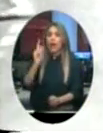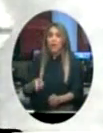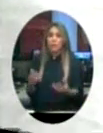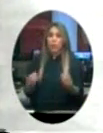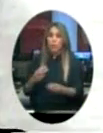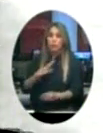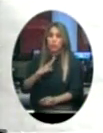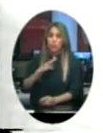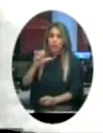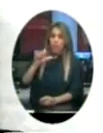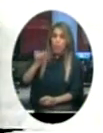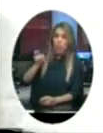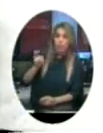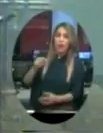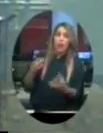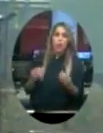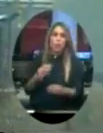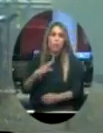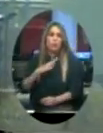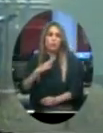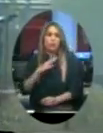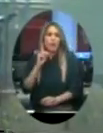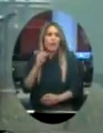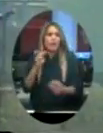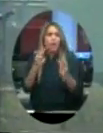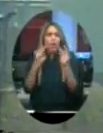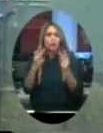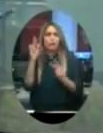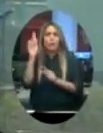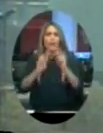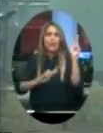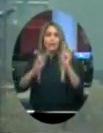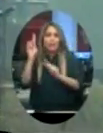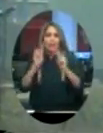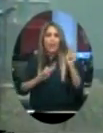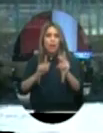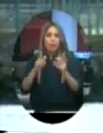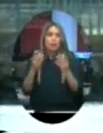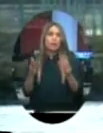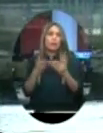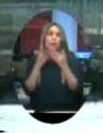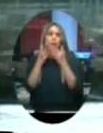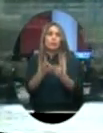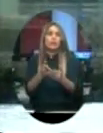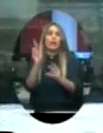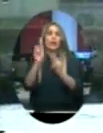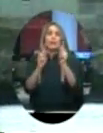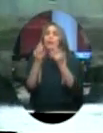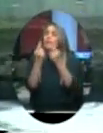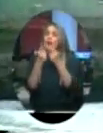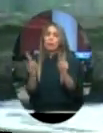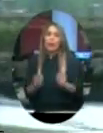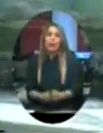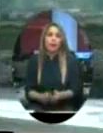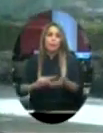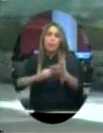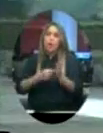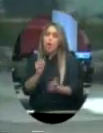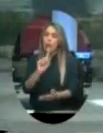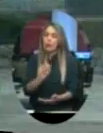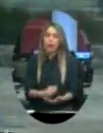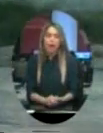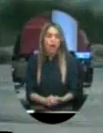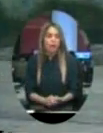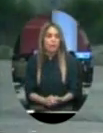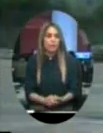מדובר בחומר מסוכן, אבל חיוני לתעשייה, שמהווה אמצעי לייצור דברים אחרים, אך לא מטרה. והנה היום